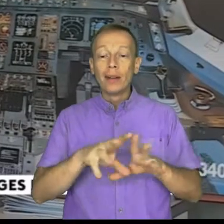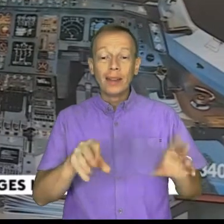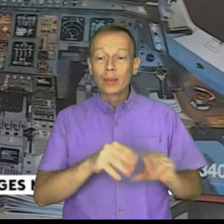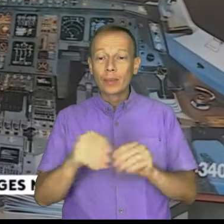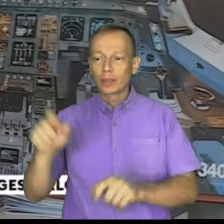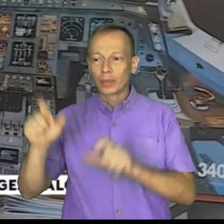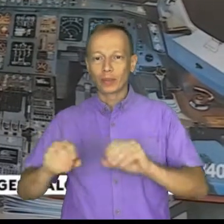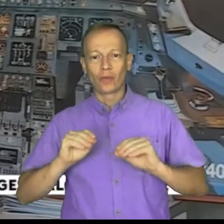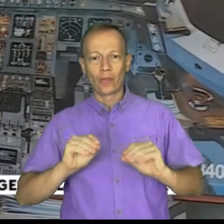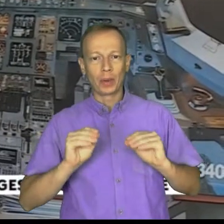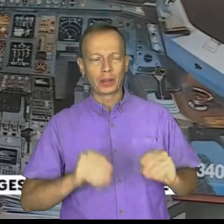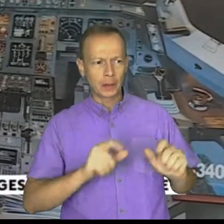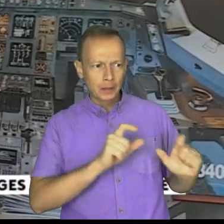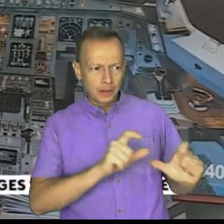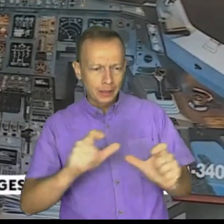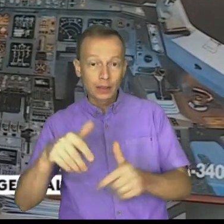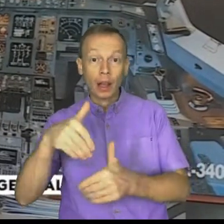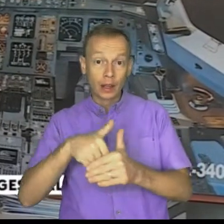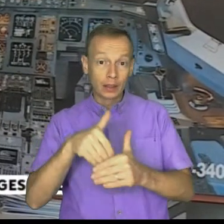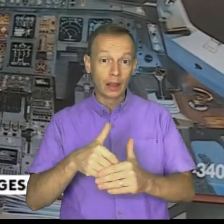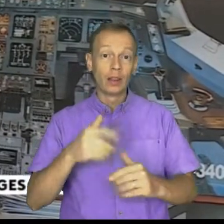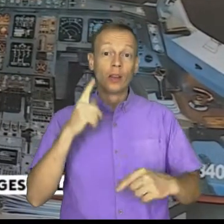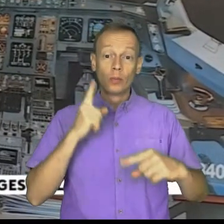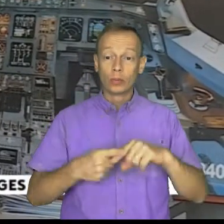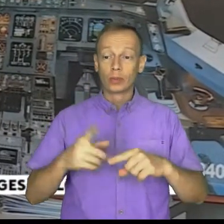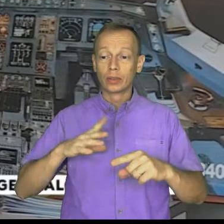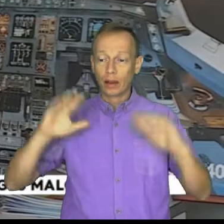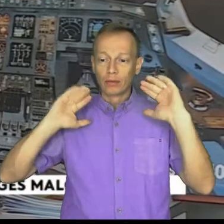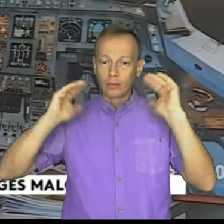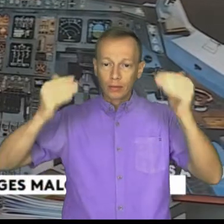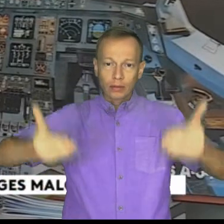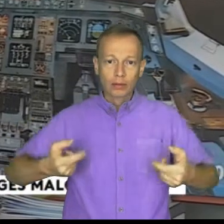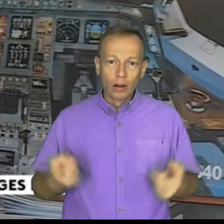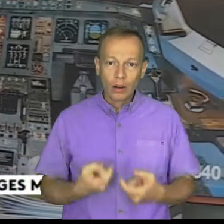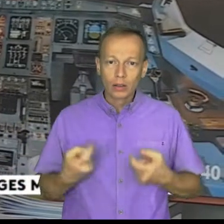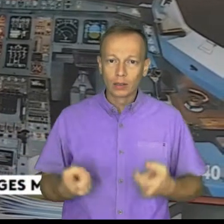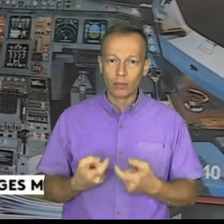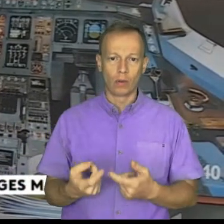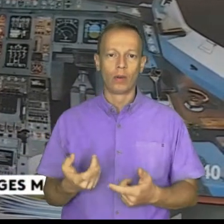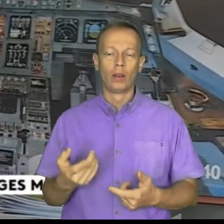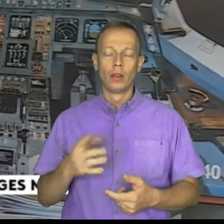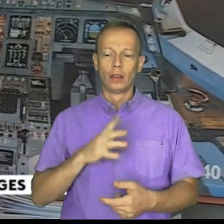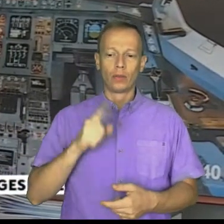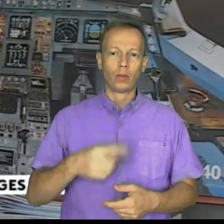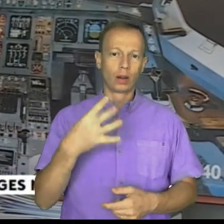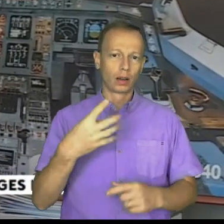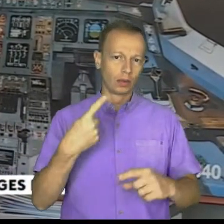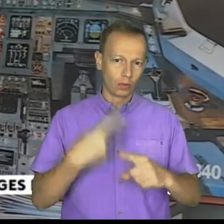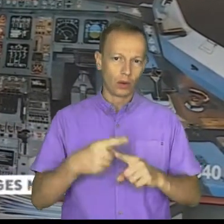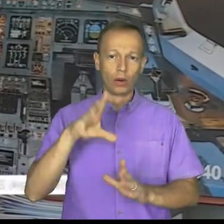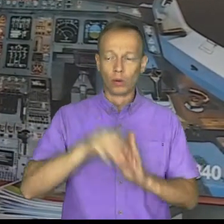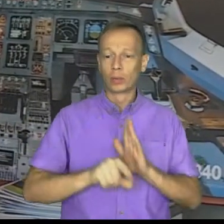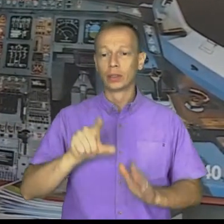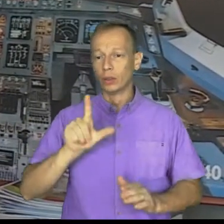équipages faits par des instructeurs de façon interne. Et il y a également la phase simulateur où on doit avoir 4 séances,